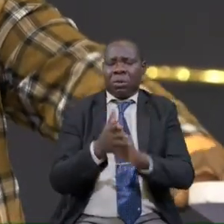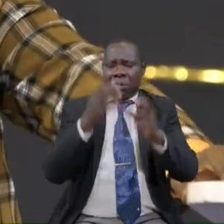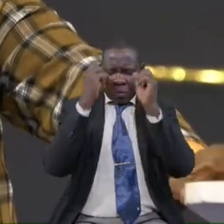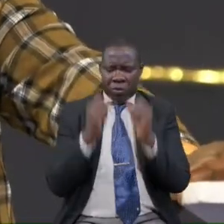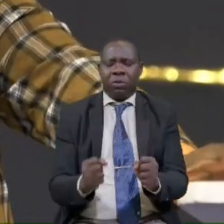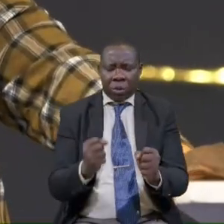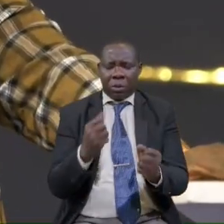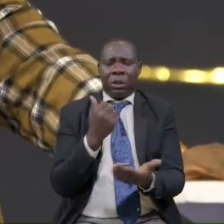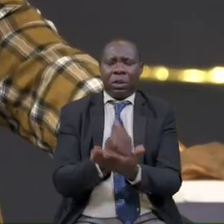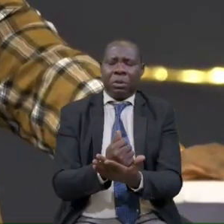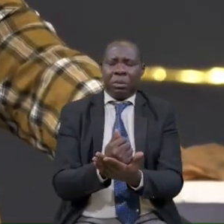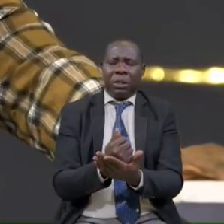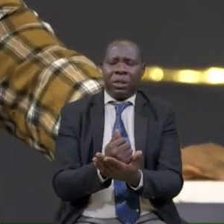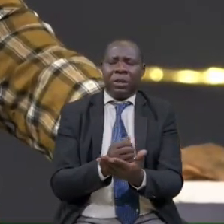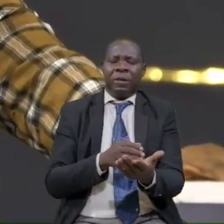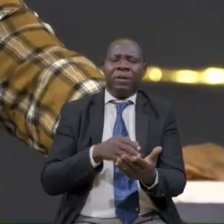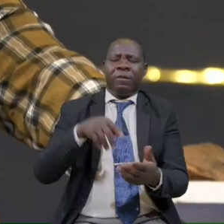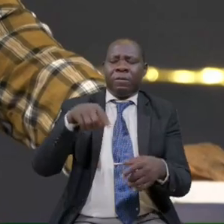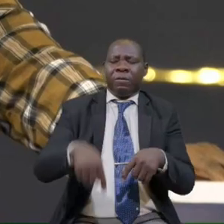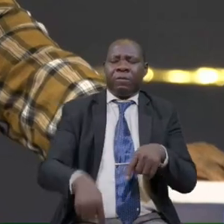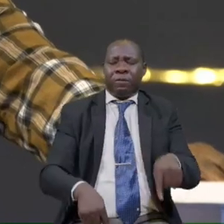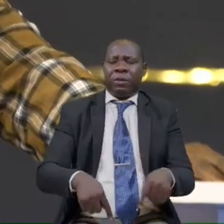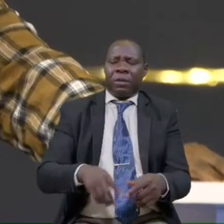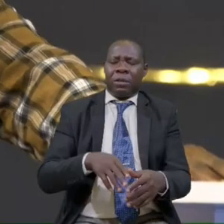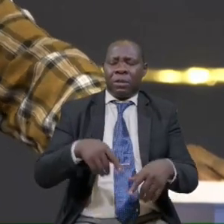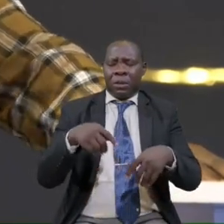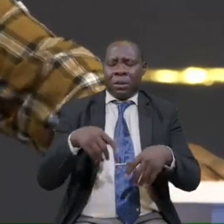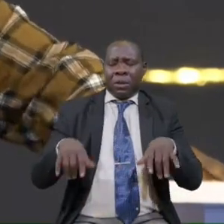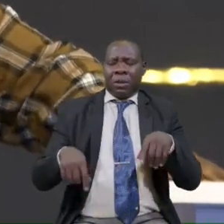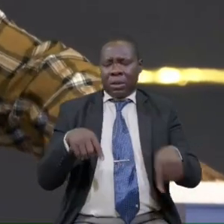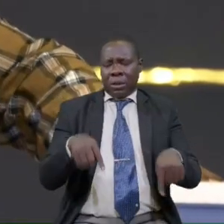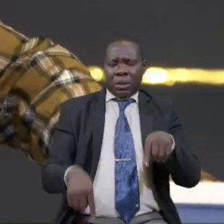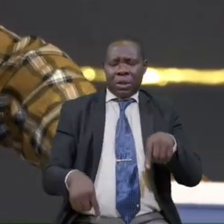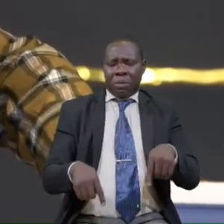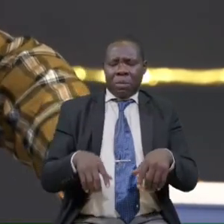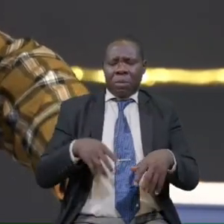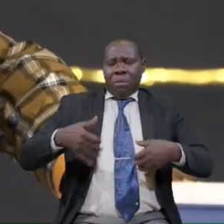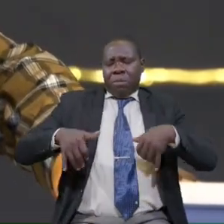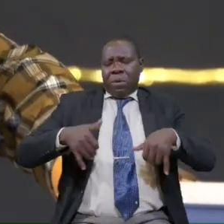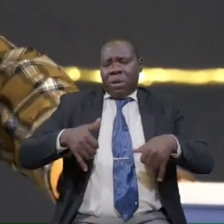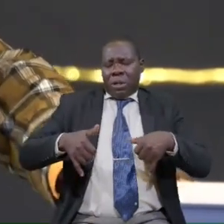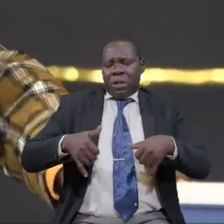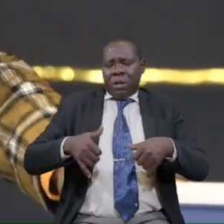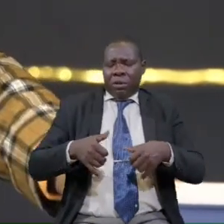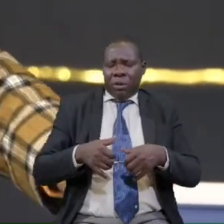qu'elles soient guéries, et les pieds, les jambes paralysées,